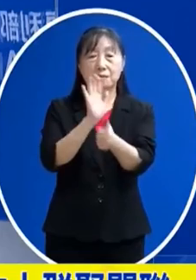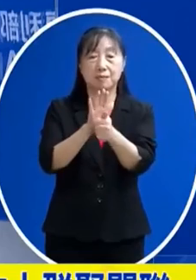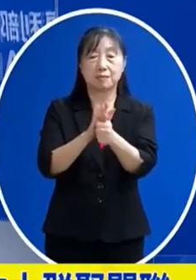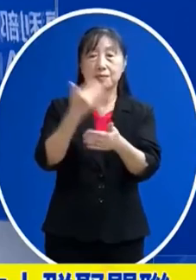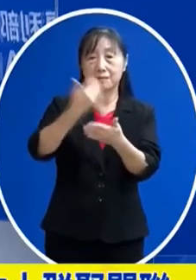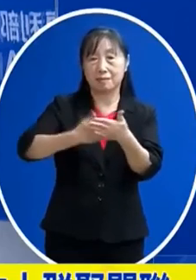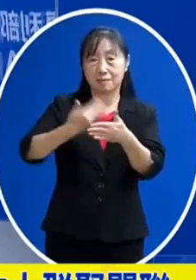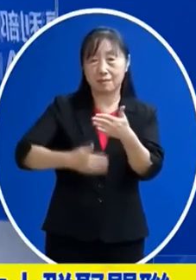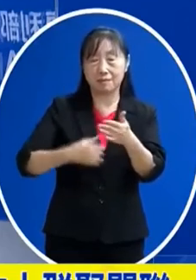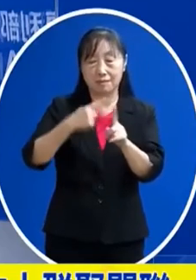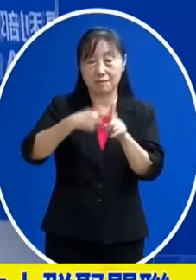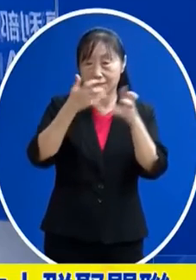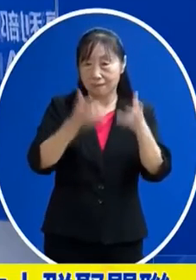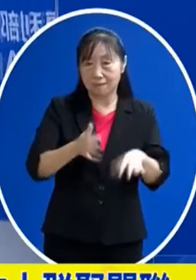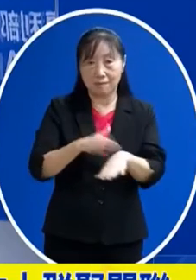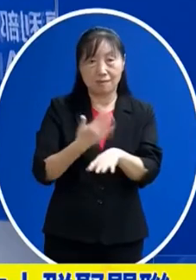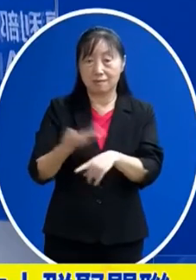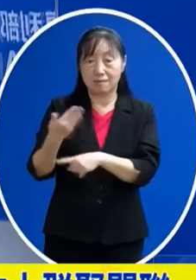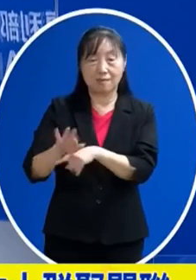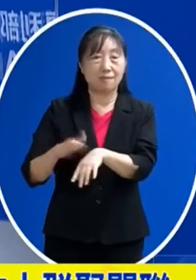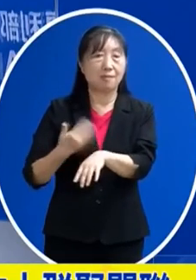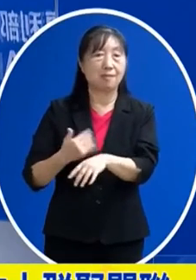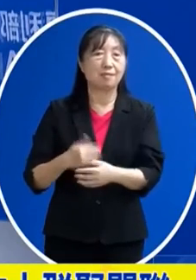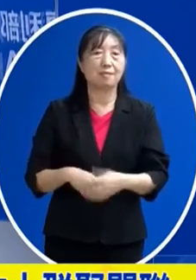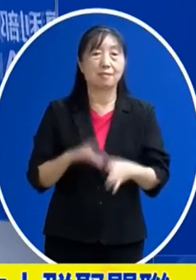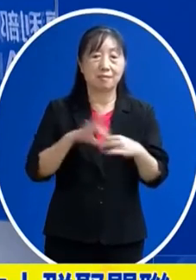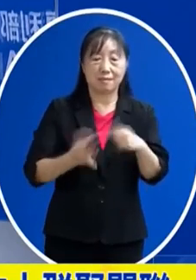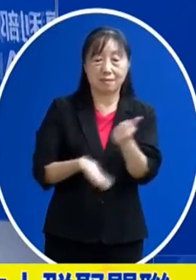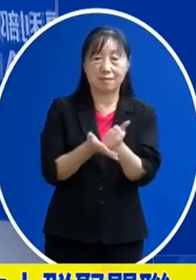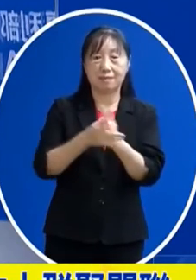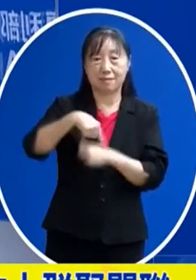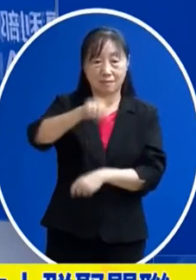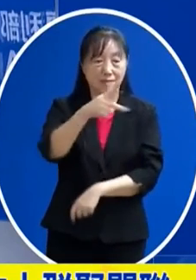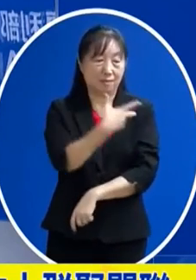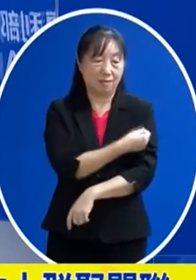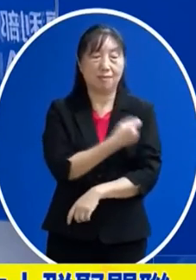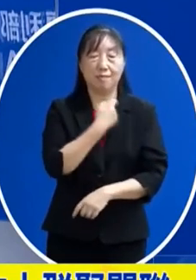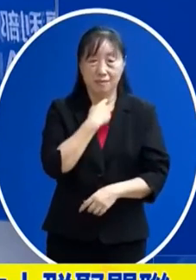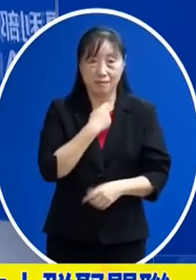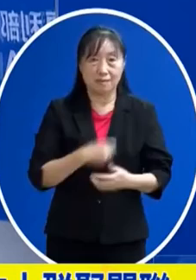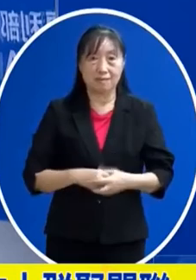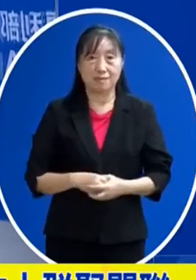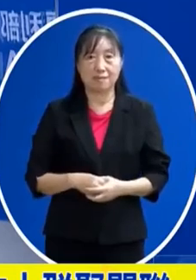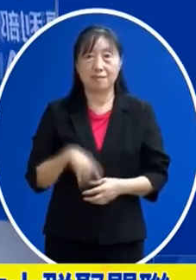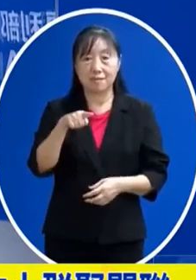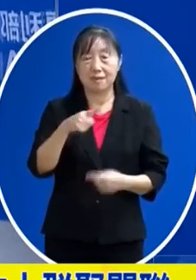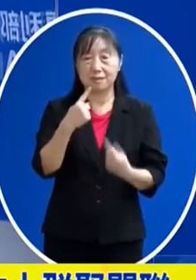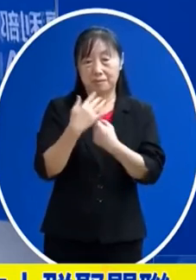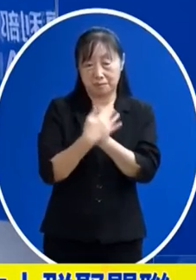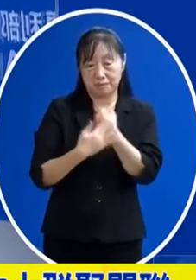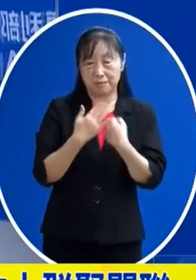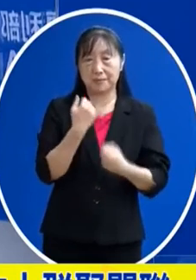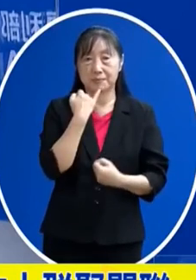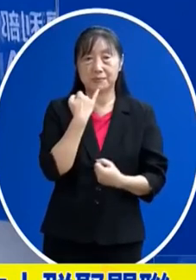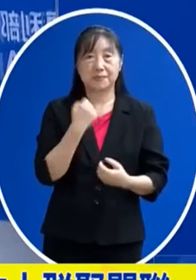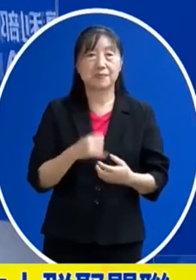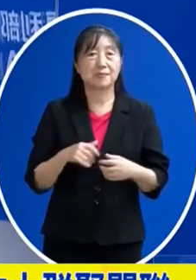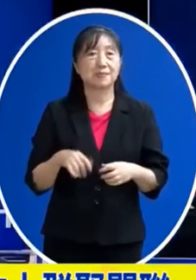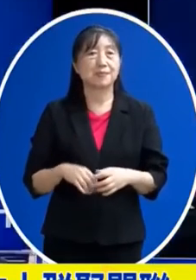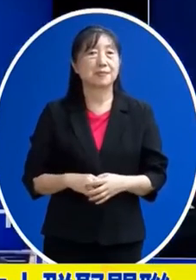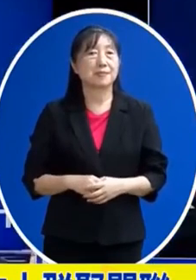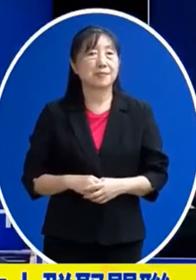低重症住院跟死亡的这些风险，所以还是鼓励大家都要去接种疫苗来取得完整的保护力。以